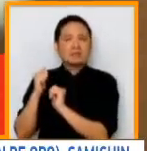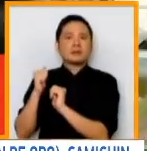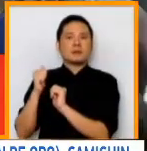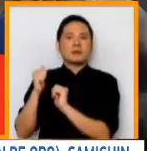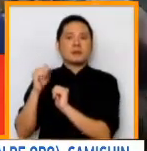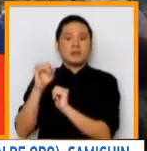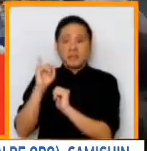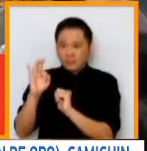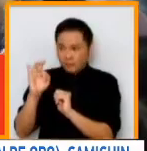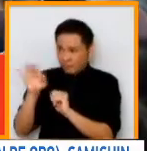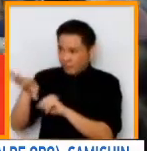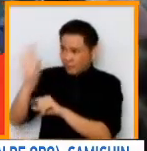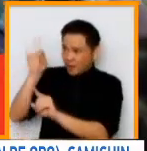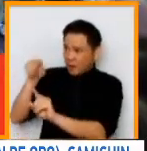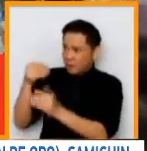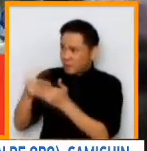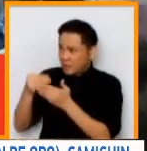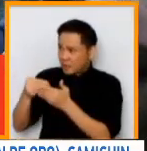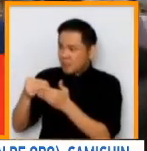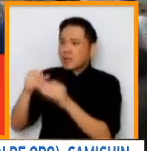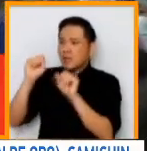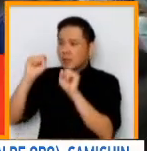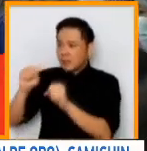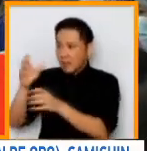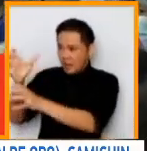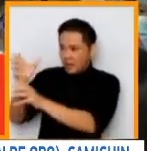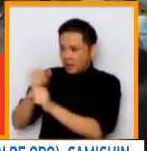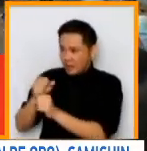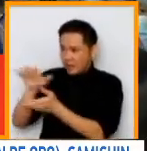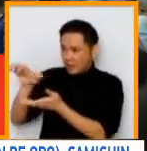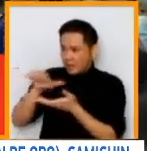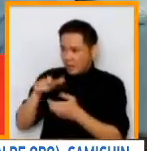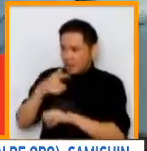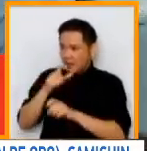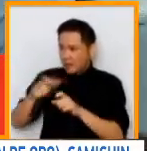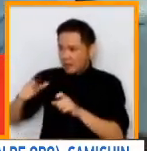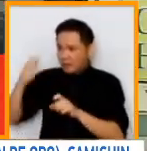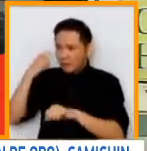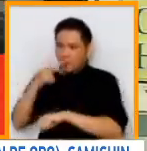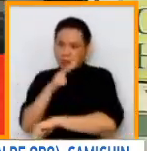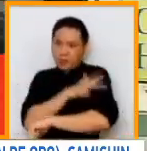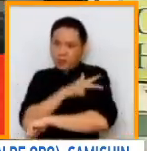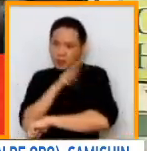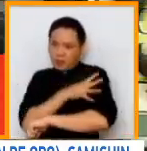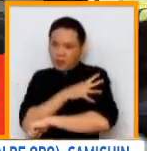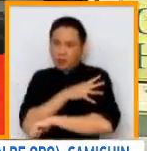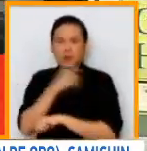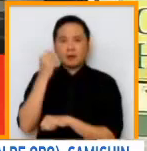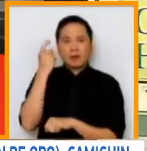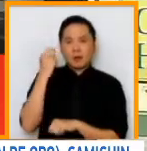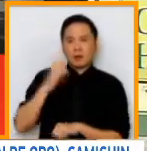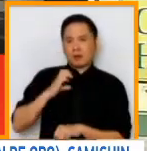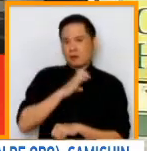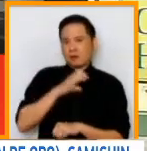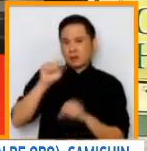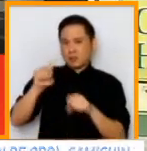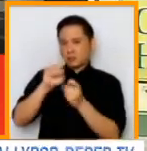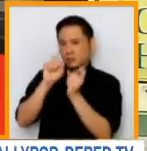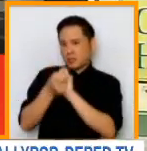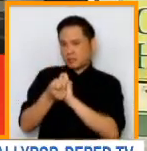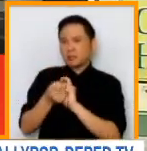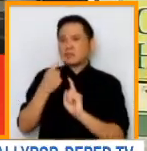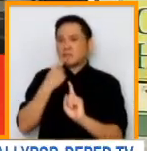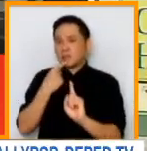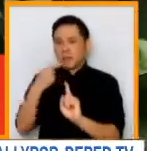pondo ang pamahalaan. Pero pwede pa raw yung baguhin ng Kongreso. Pinag-iisipan na rin ng Department of Health na isama ang COVID-19 booster